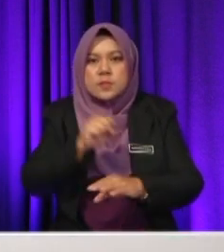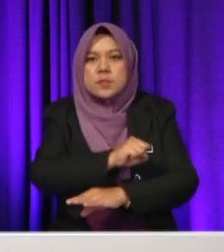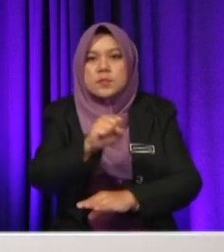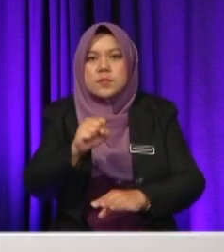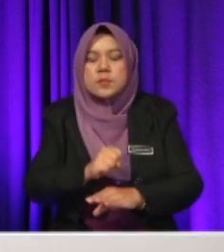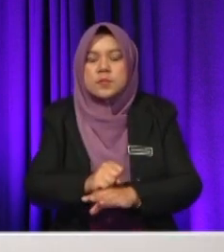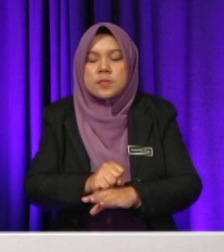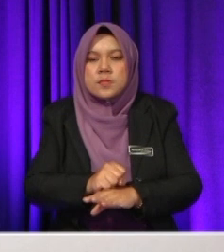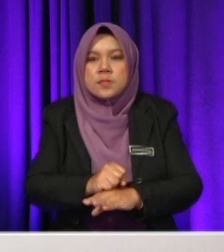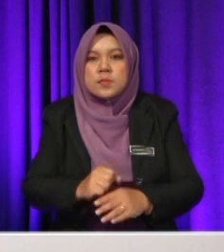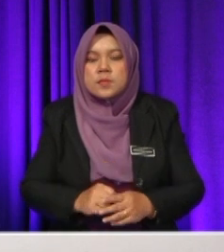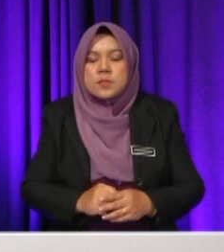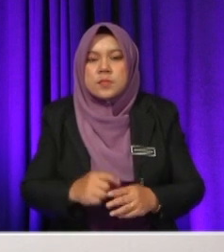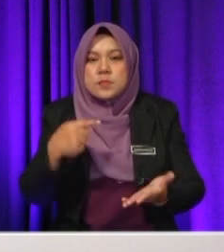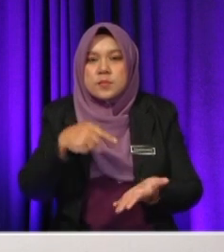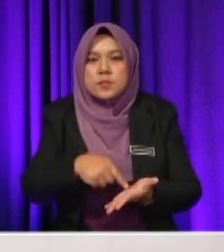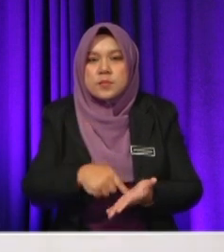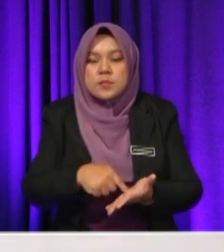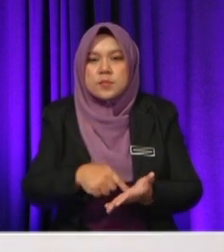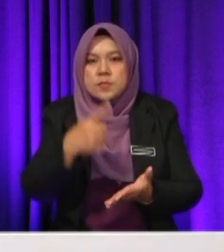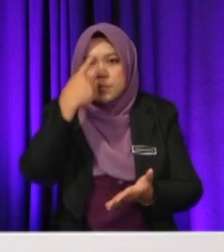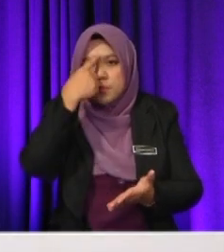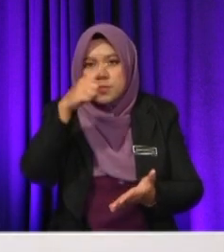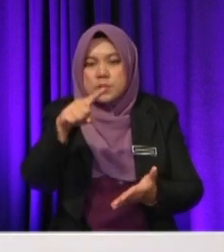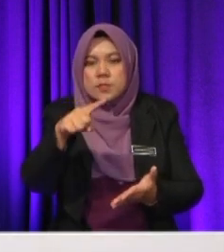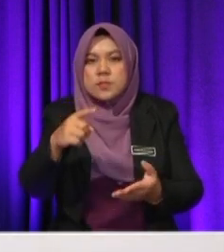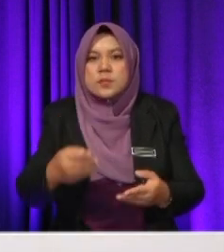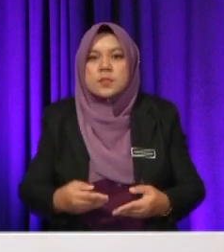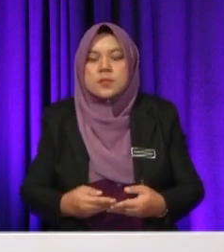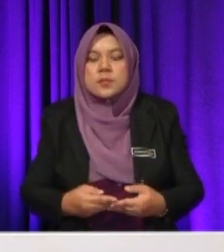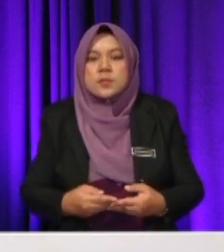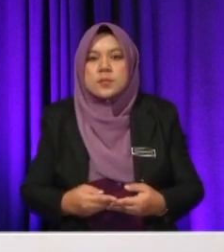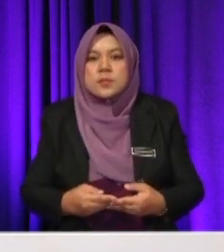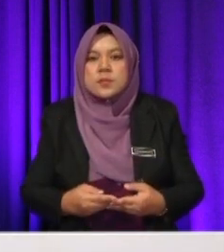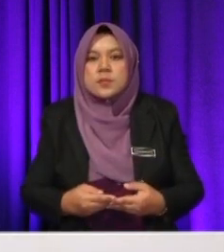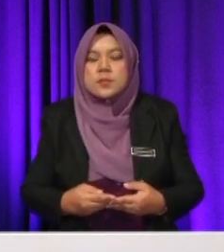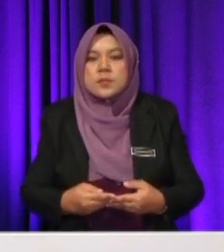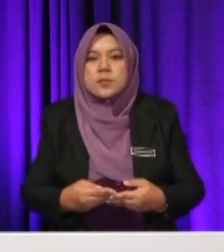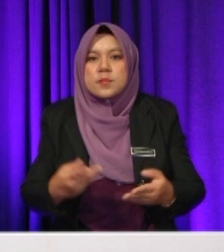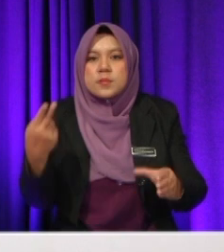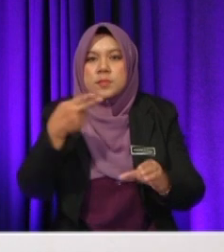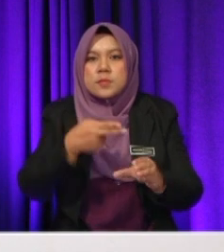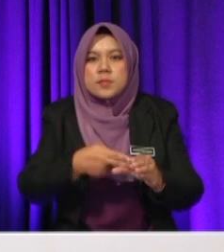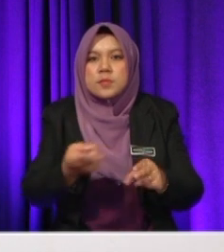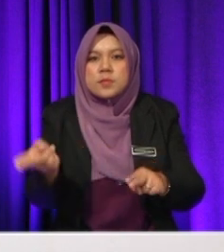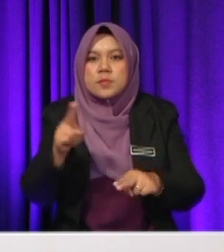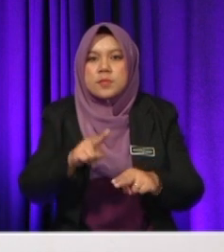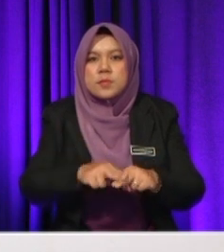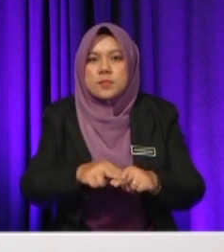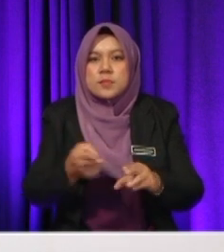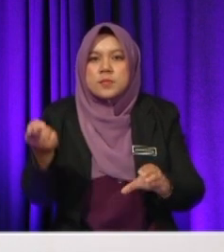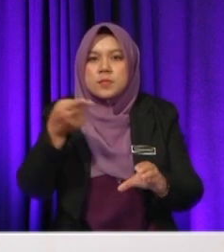kesatuan Melayu Singapura ini adalah untuk maksudnya dari segi penglibatan menambahkan